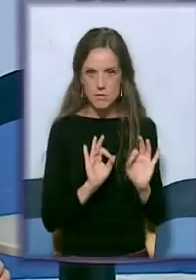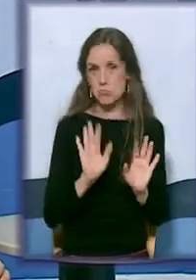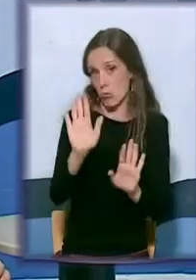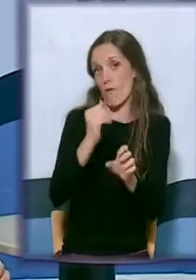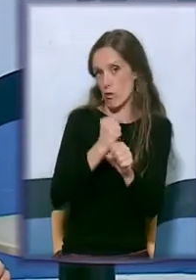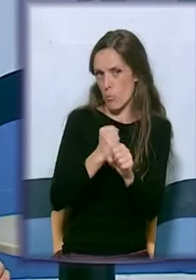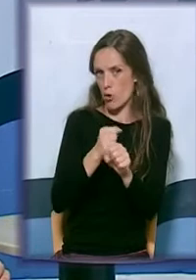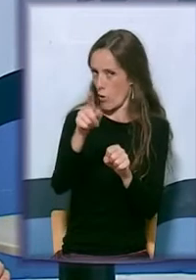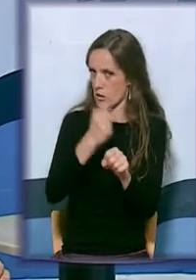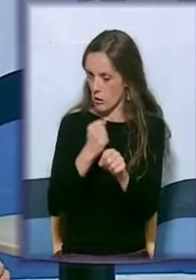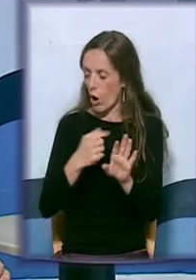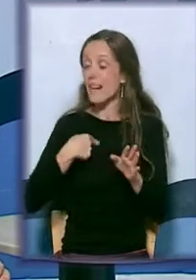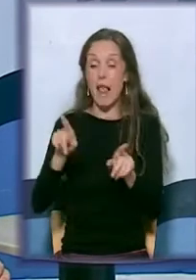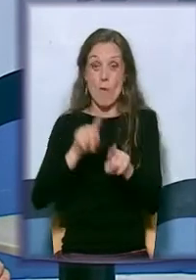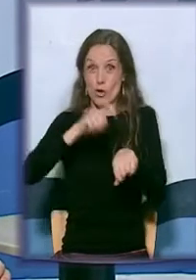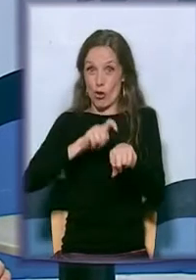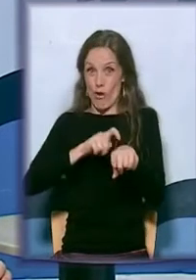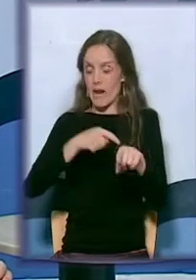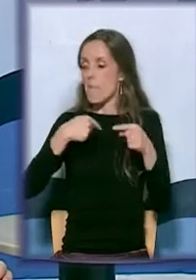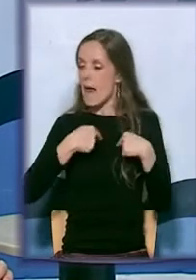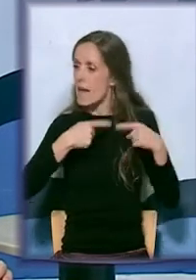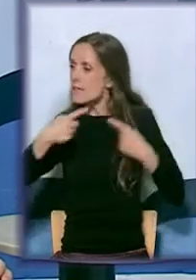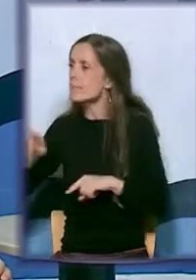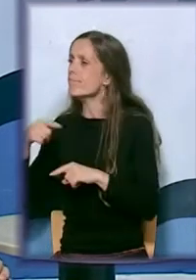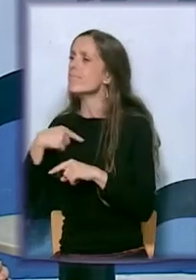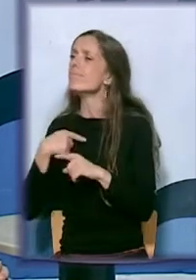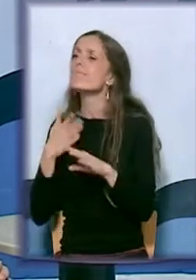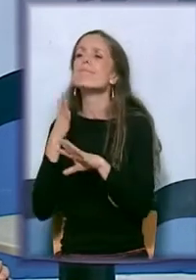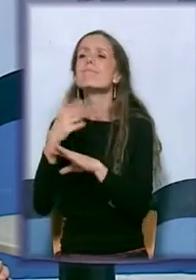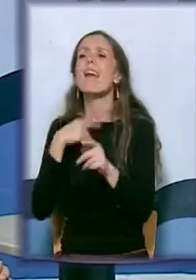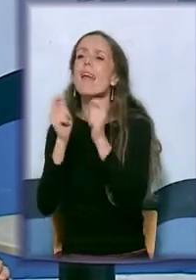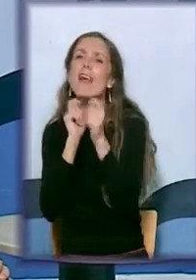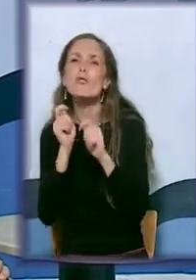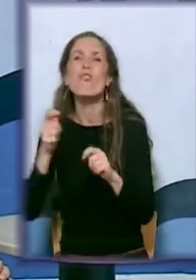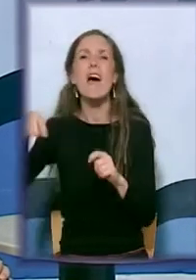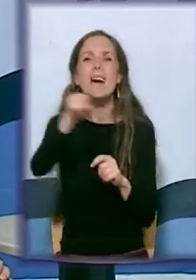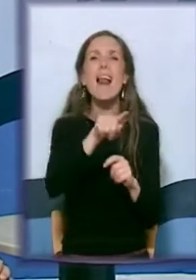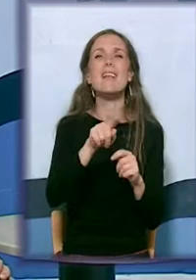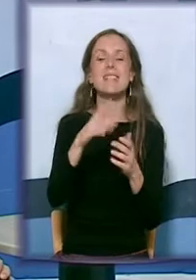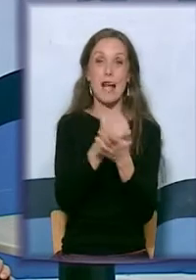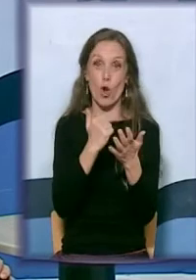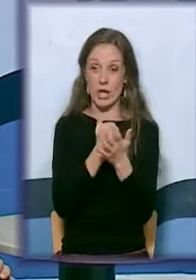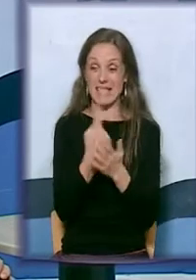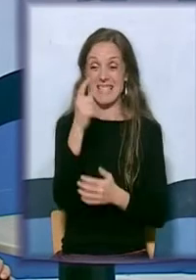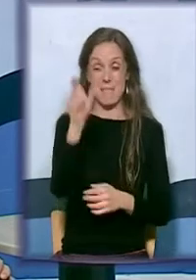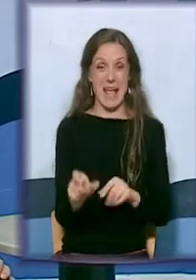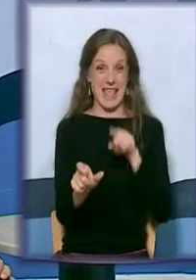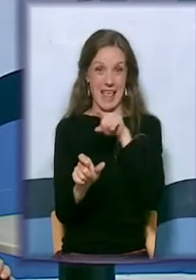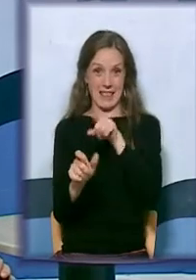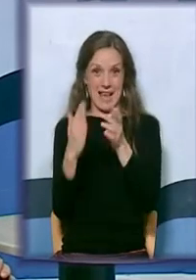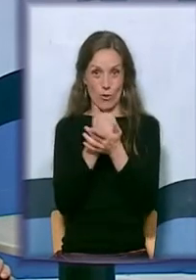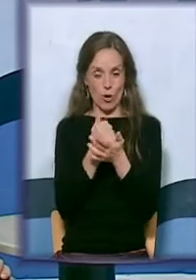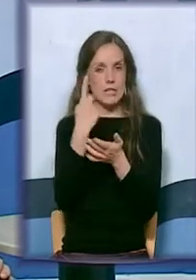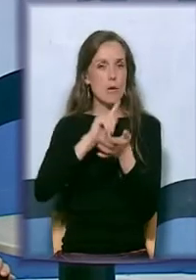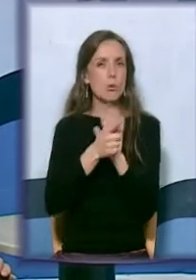način na koji sam ja to vreme provela sa korisnicima, jedna od korisnica pita u